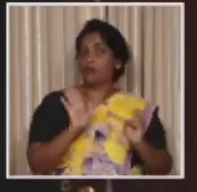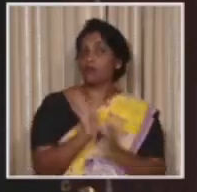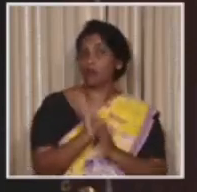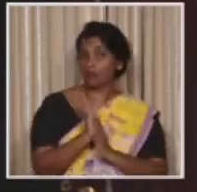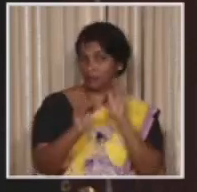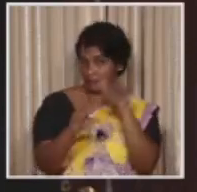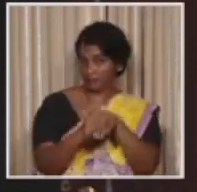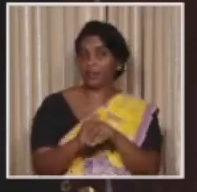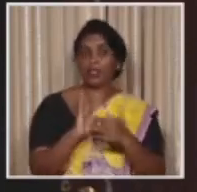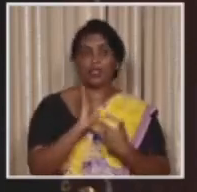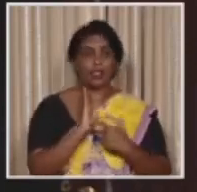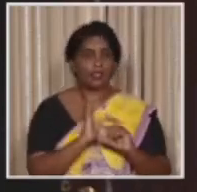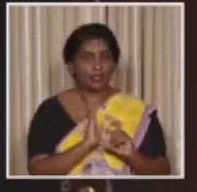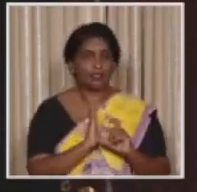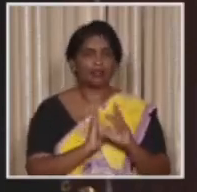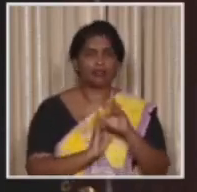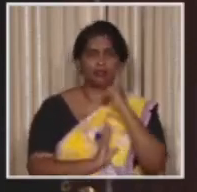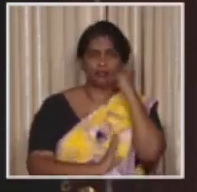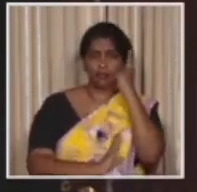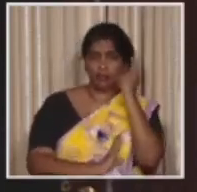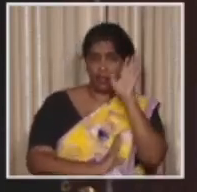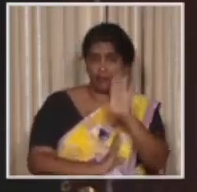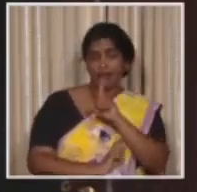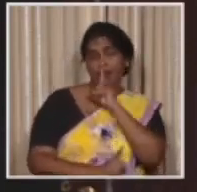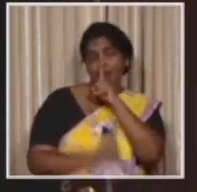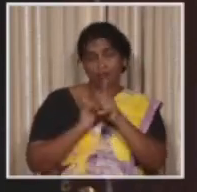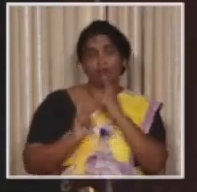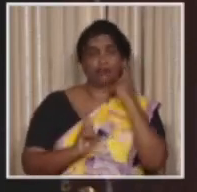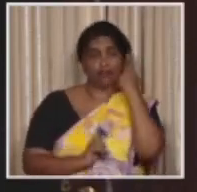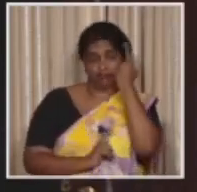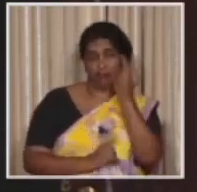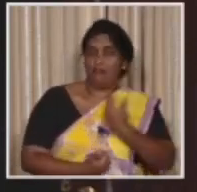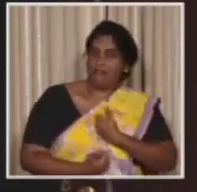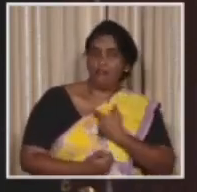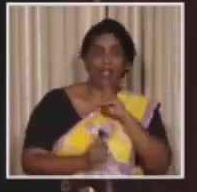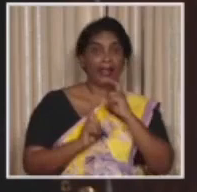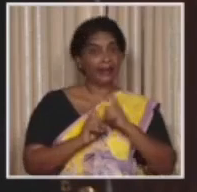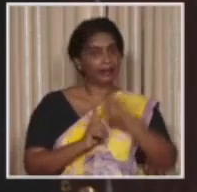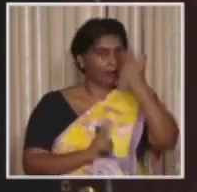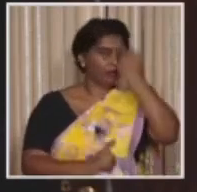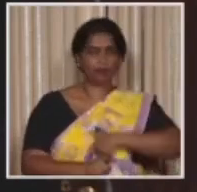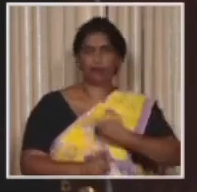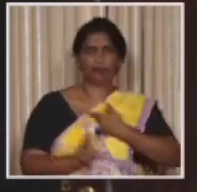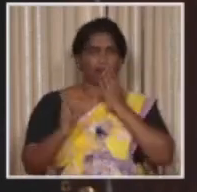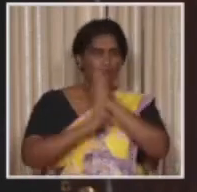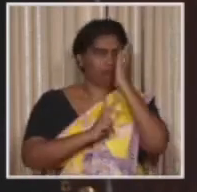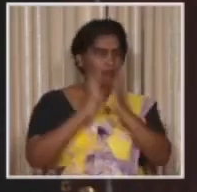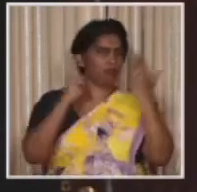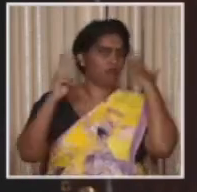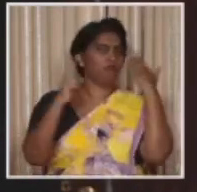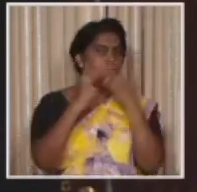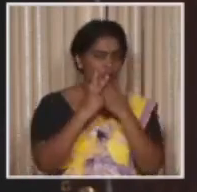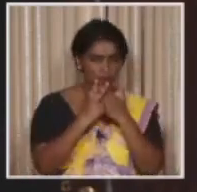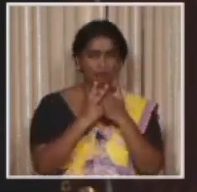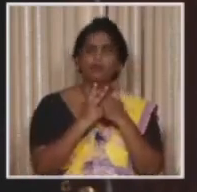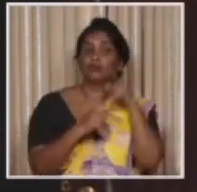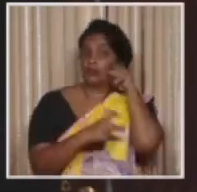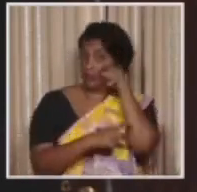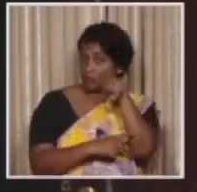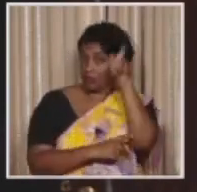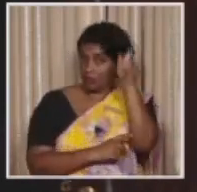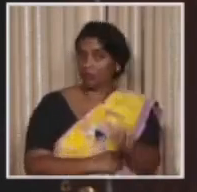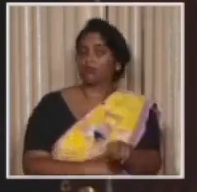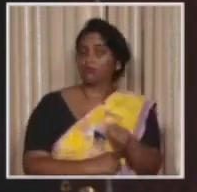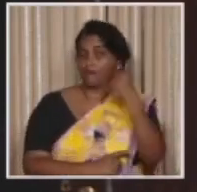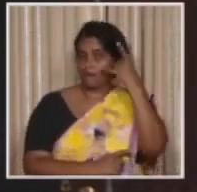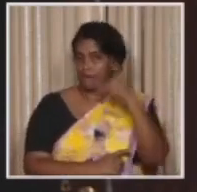in taksi ni ka awbodya tiennu aja ikhine adyaksha kavareya, me karnu dekata mas sambandai ini sah ohu